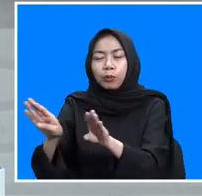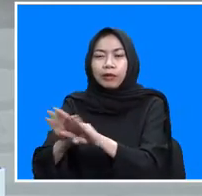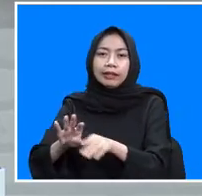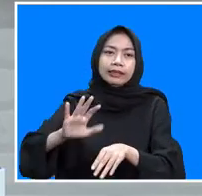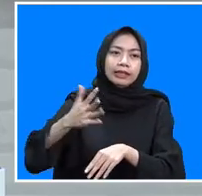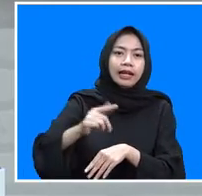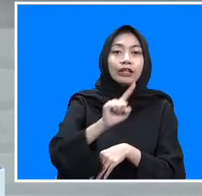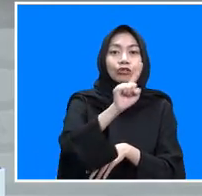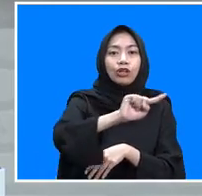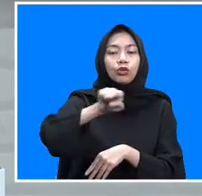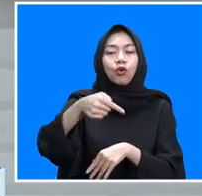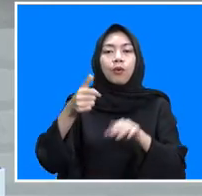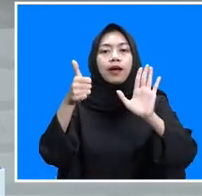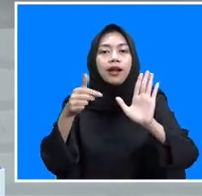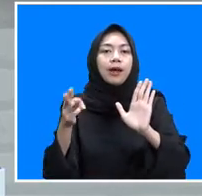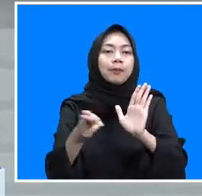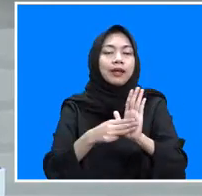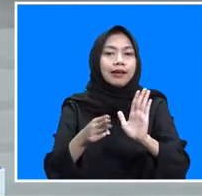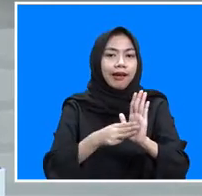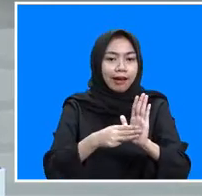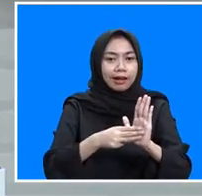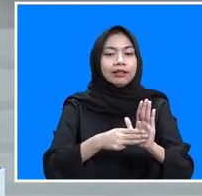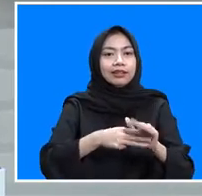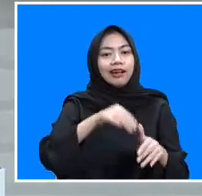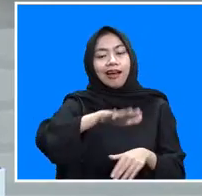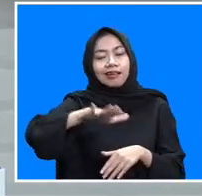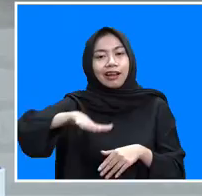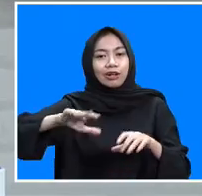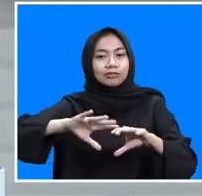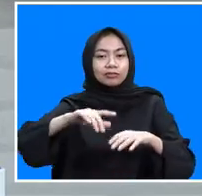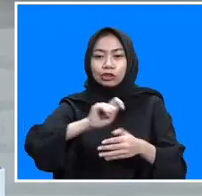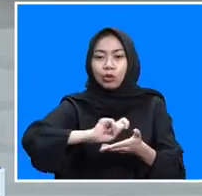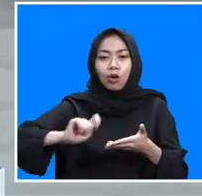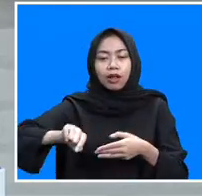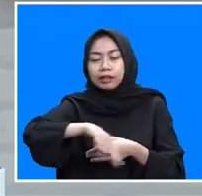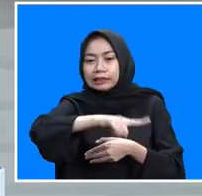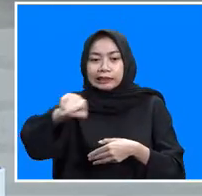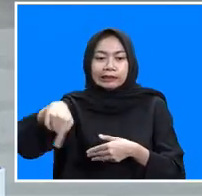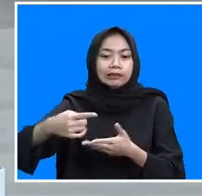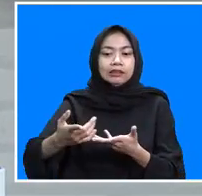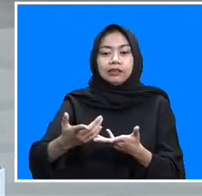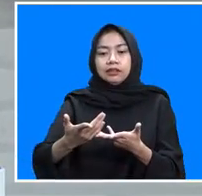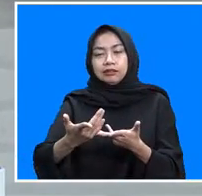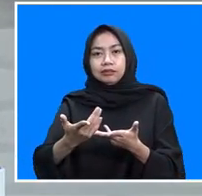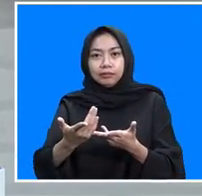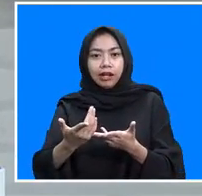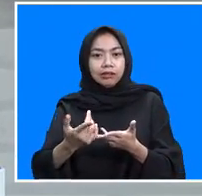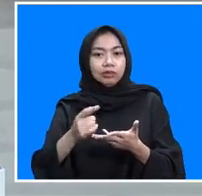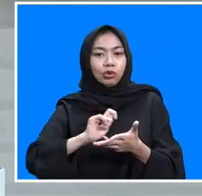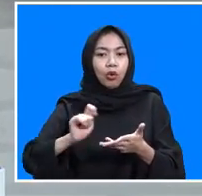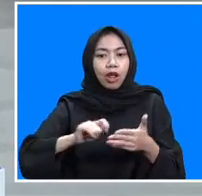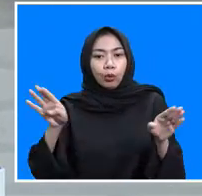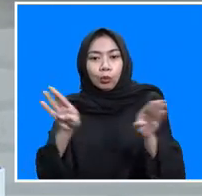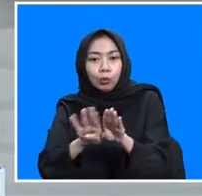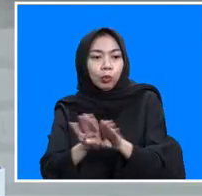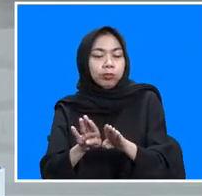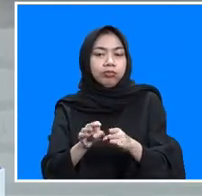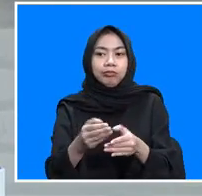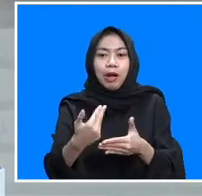1,6 miliar murid-murid seluruh dunia yang terdampak dari kebijakan penutupan sekolah